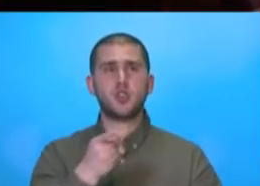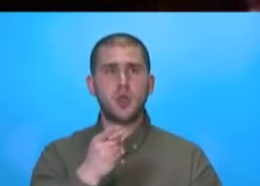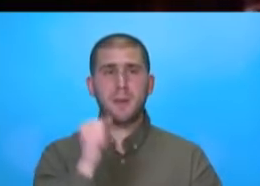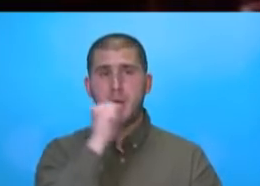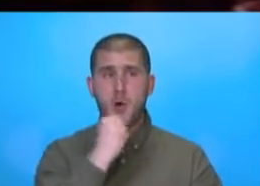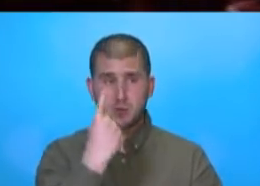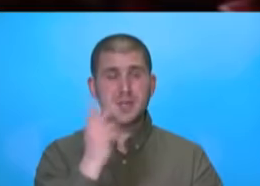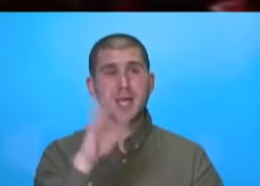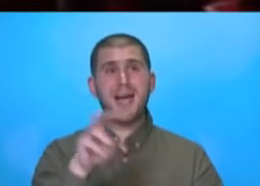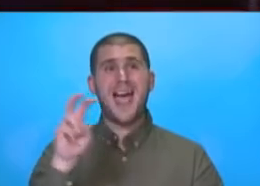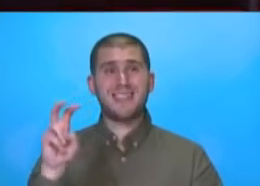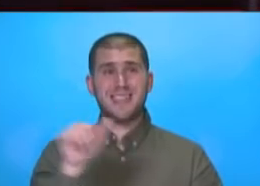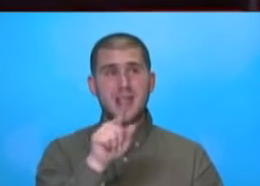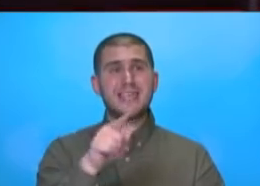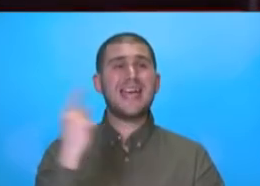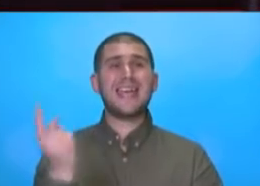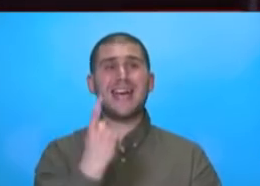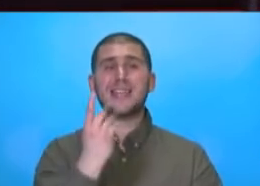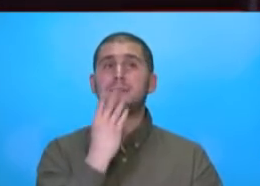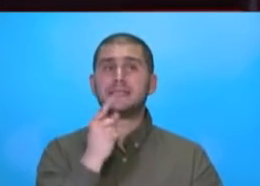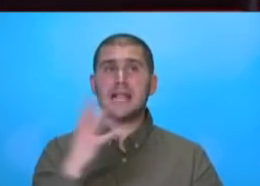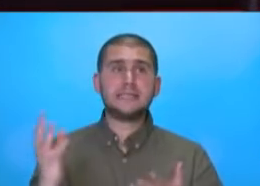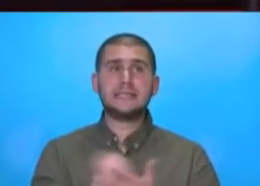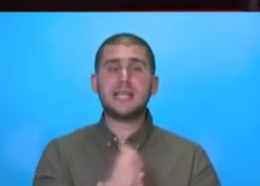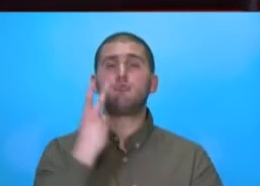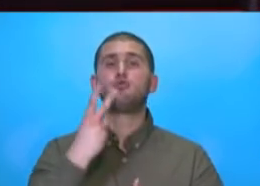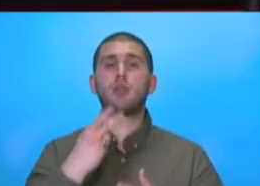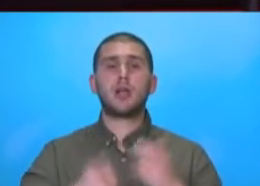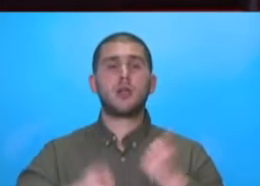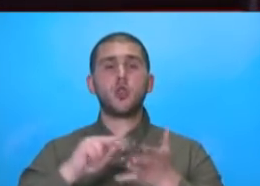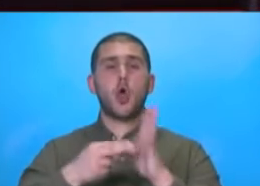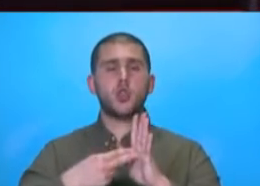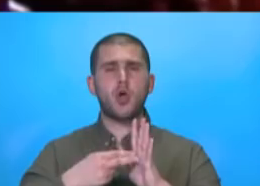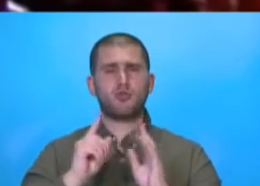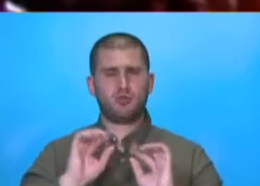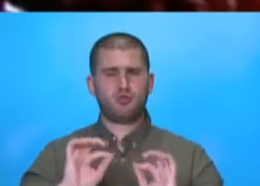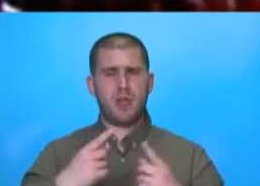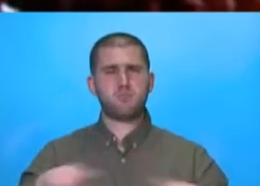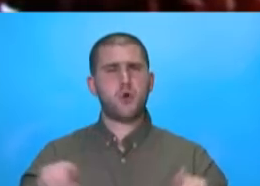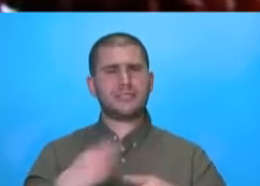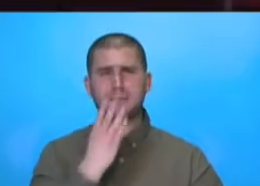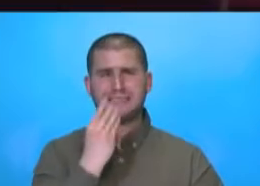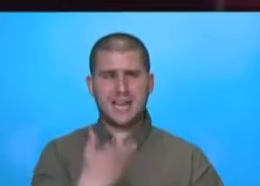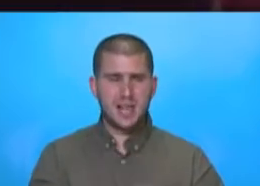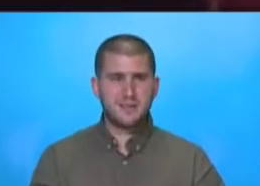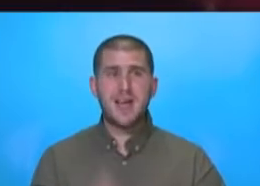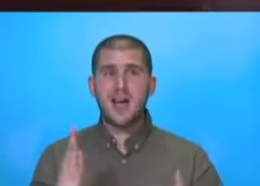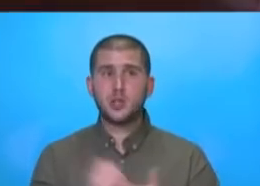לאירוויזיון, עדן אלנה היא גם היחידה בישראל שזכתה בשתי תוכניות ריאליטי מוזיקליות.